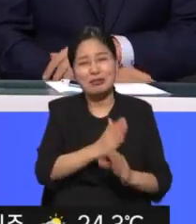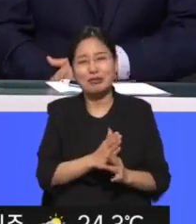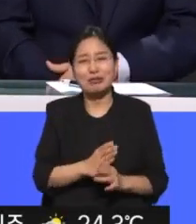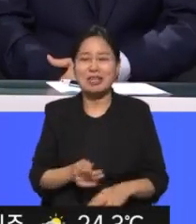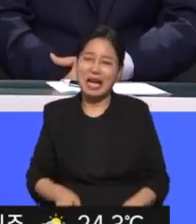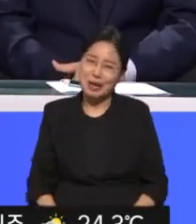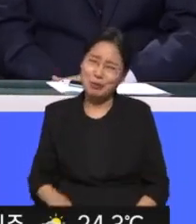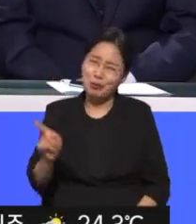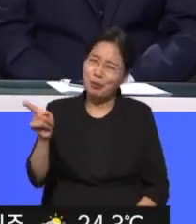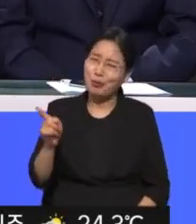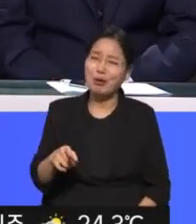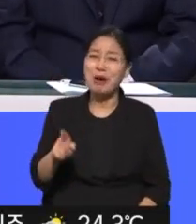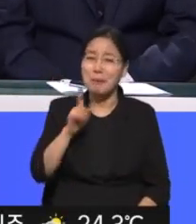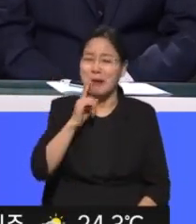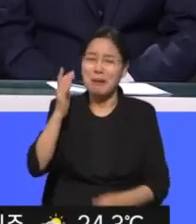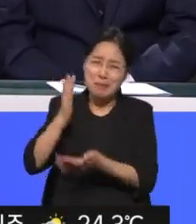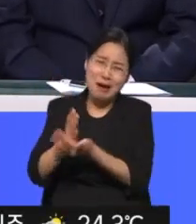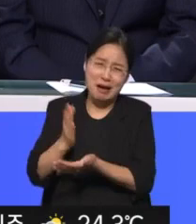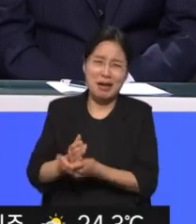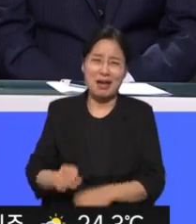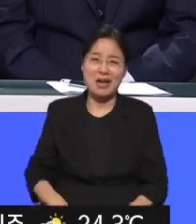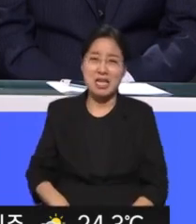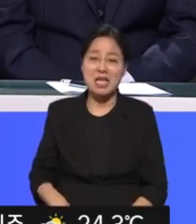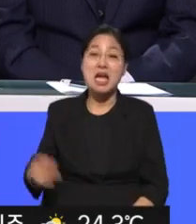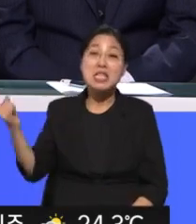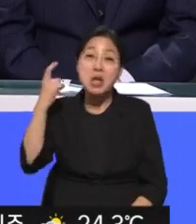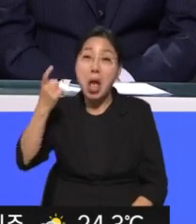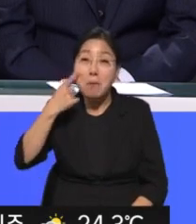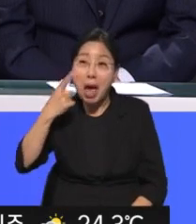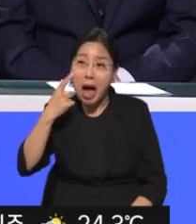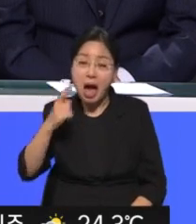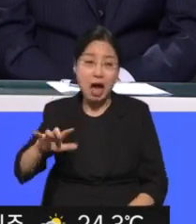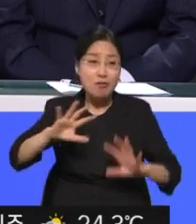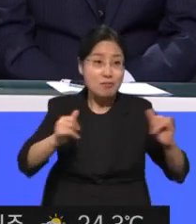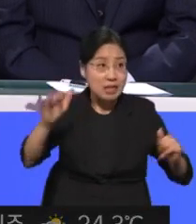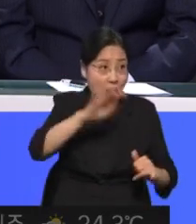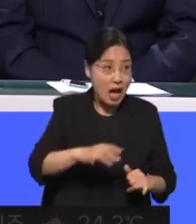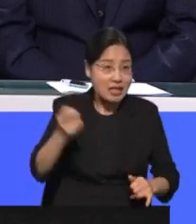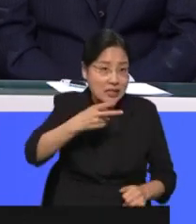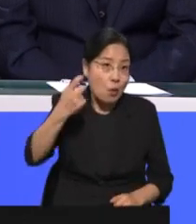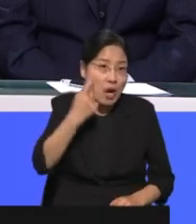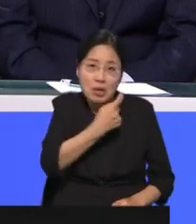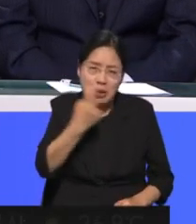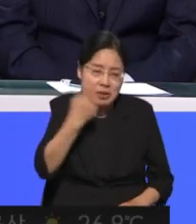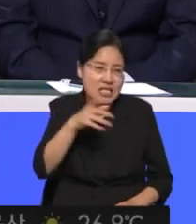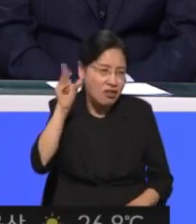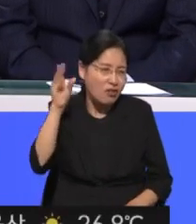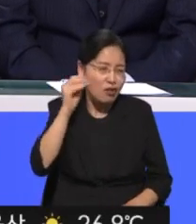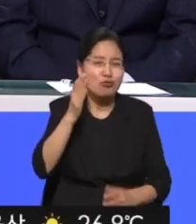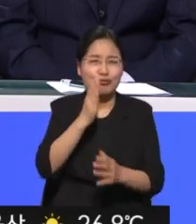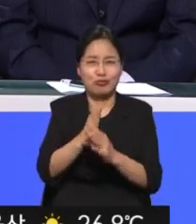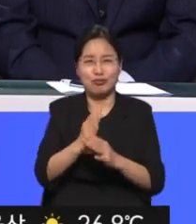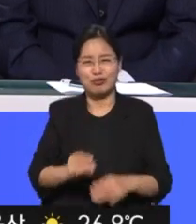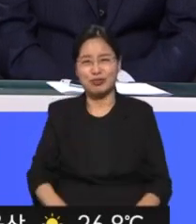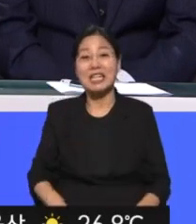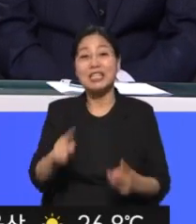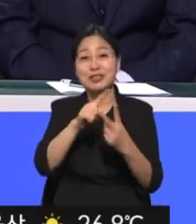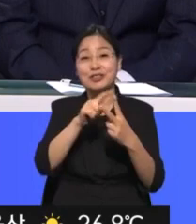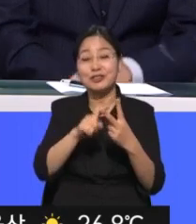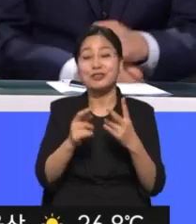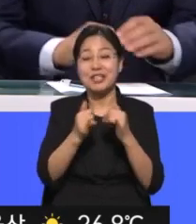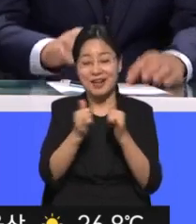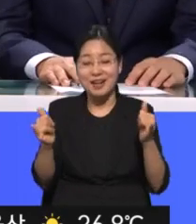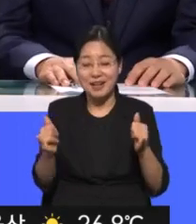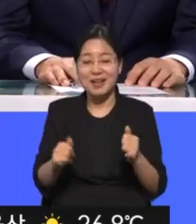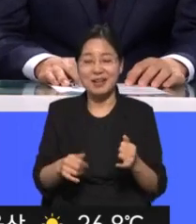이분 어떻게 보면 정확한 지적이신 것 같아서. 그게 지금 문제라니까요. 강승환님 역시 영화상품권 하나. 아유, 웃으면 안 되는데. 두 장씩 당첨됐습니다. 이를 귀를 만지시고 웃으시면